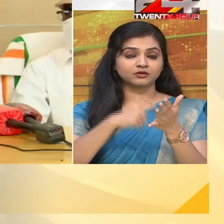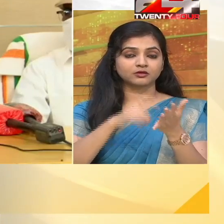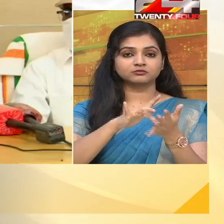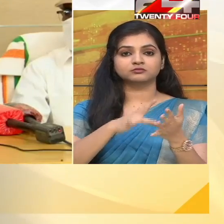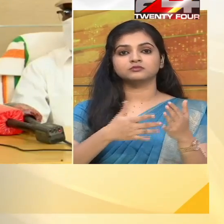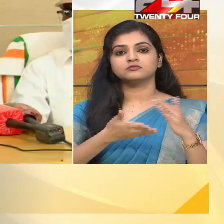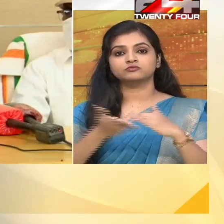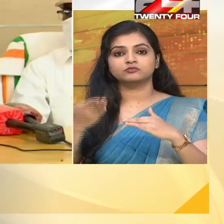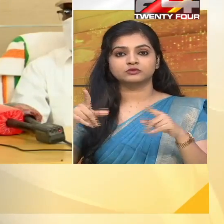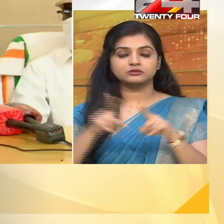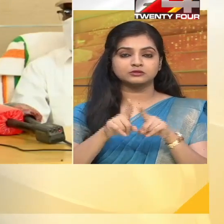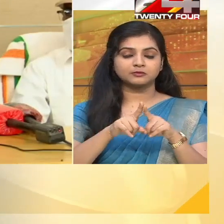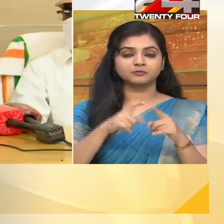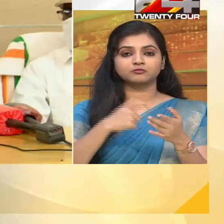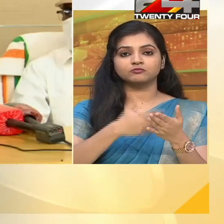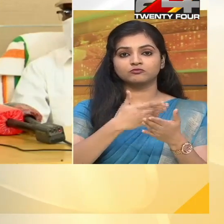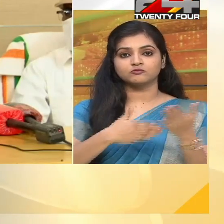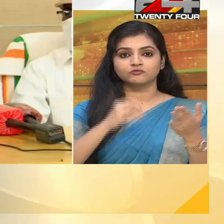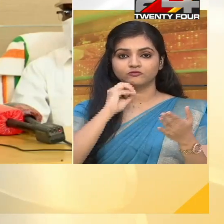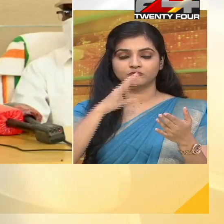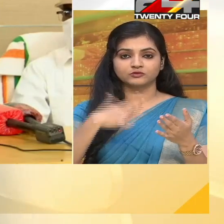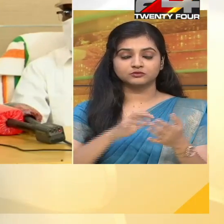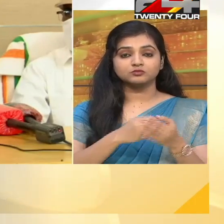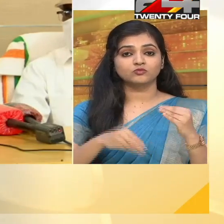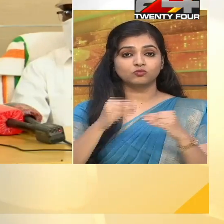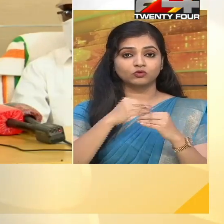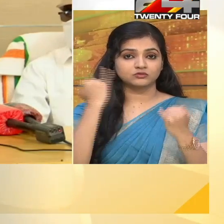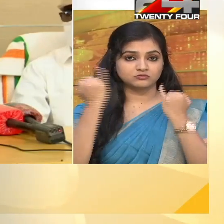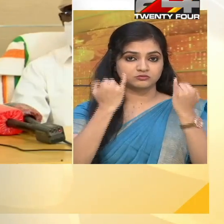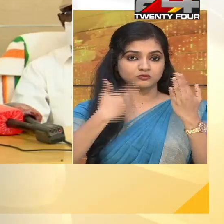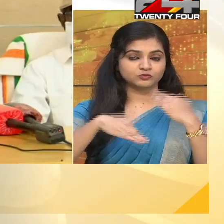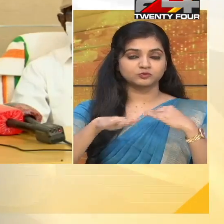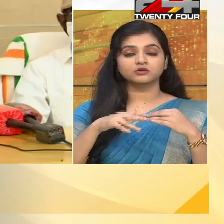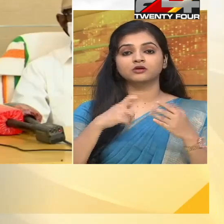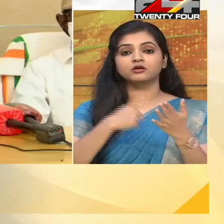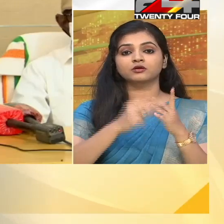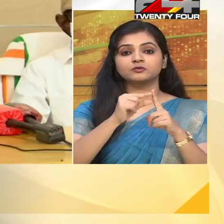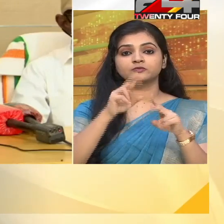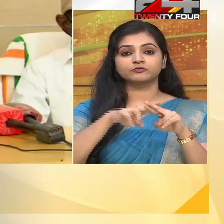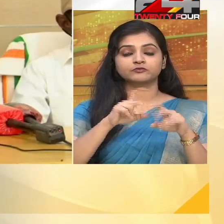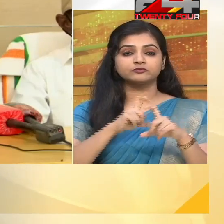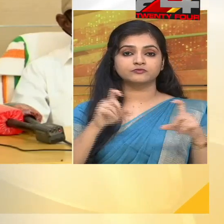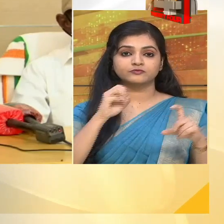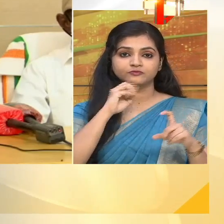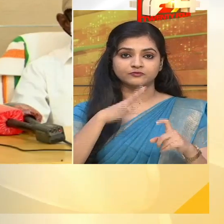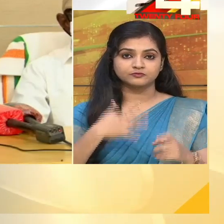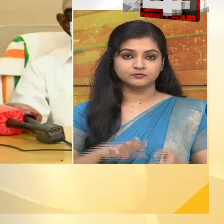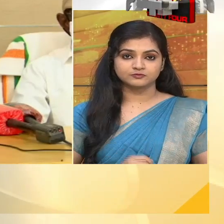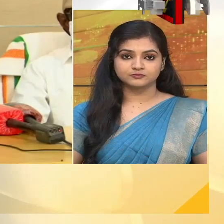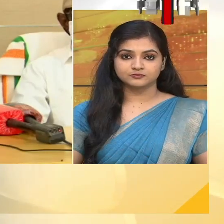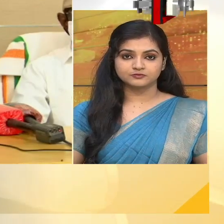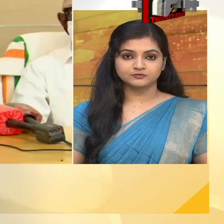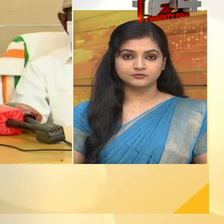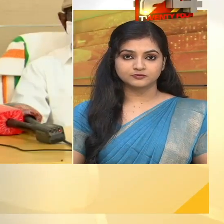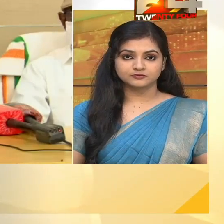ശ്രദ്ധയിൽപ്പെട്ടിട്ടുണ്ടെന്നും ദയാബായ്ക്കൊപ്പം യാത്ര ചെയ്തവരെ കണ്ടെത്താൻ തുടർ നടപടികൾ സ്വീകരിച്ചിട്ടുണ്ടെന്നും RPF വ്യക്തമാക്കി.